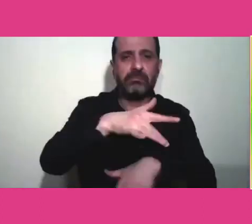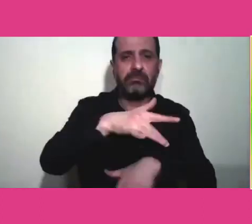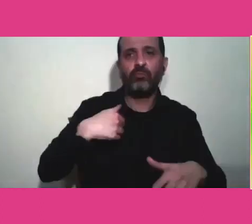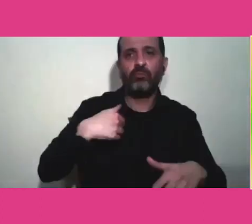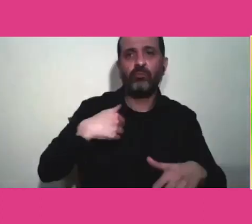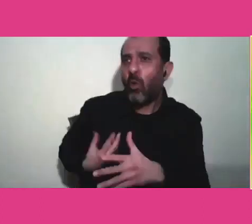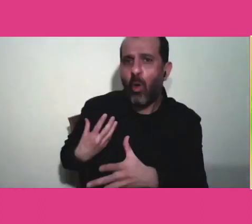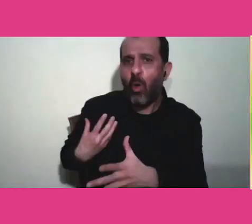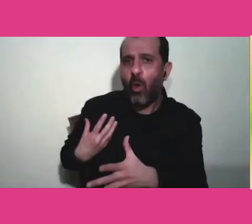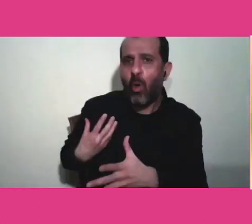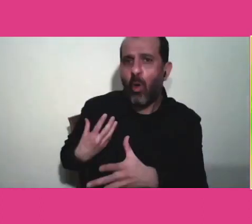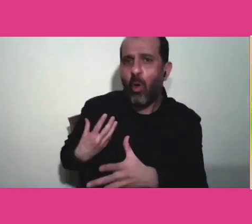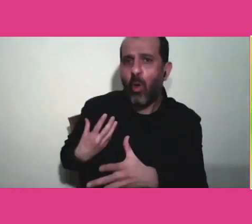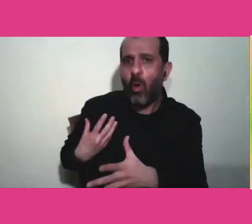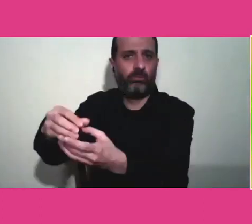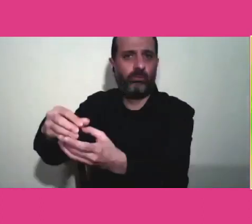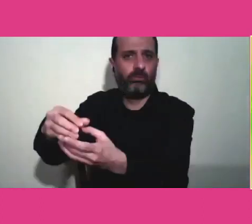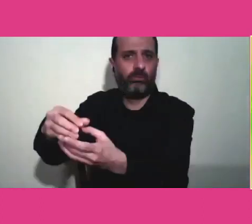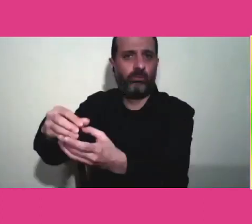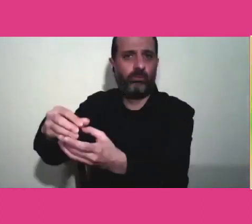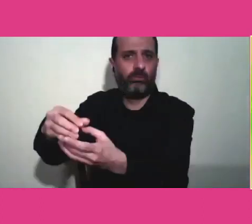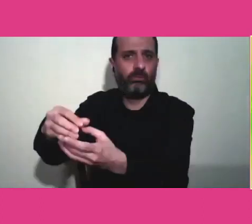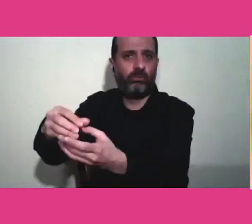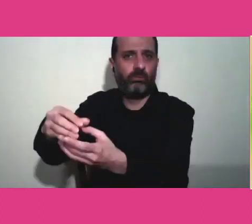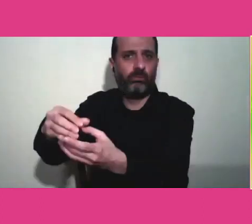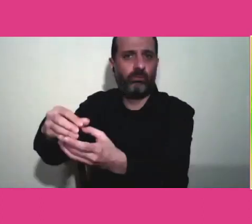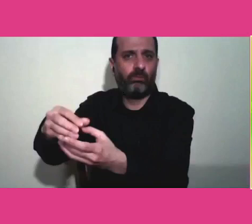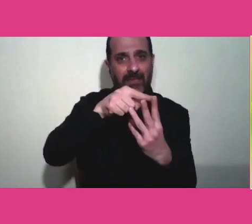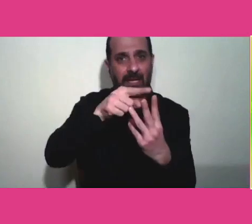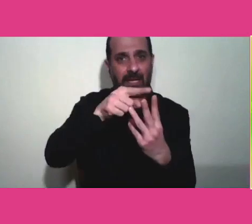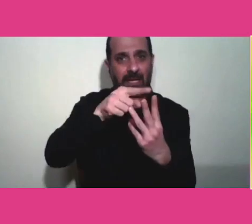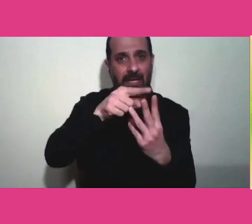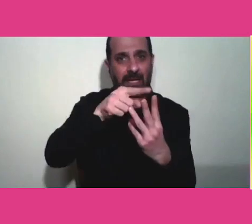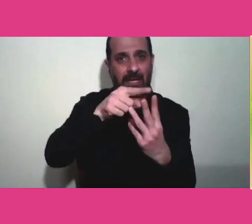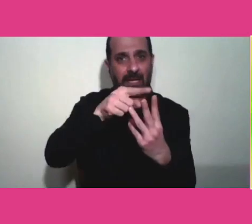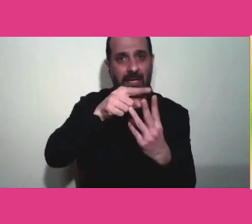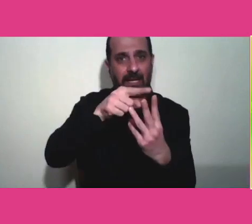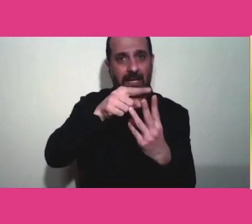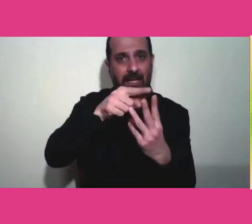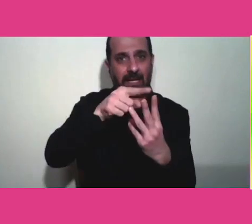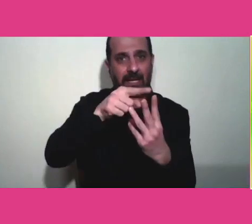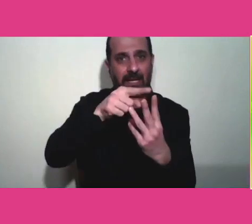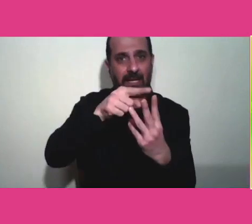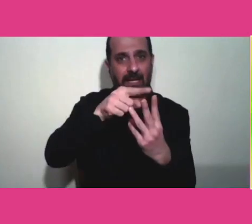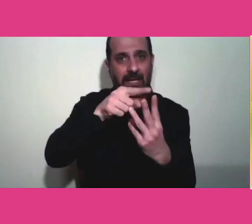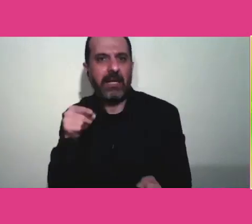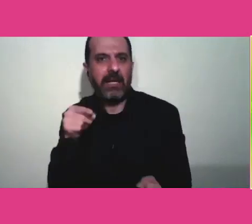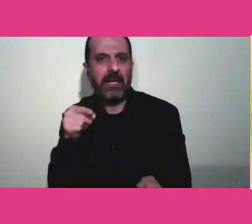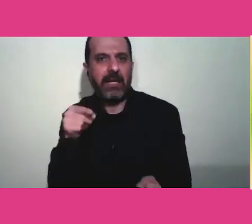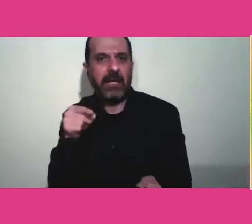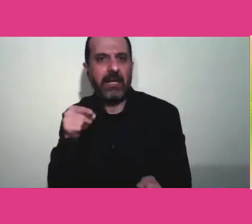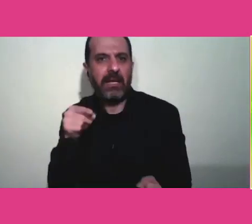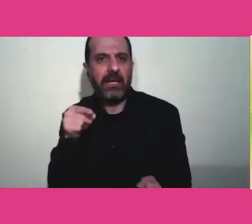κοινότητας. Εάν καλύπτονται αυτά τα 3, καλύπτεται και η θεωρία μας λοιπόν.